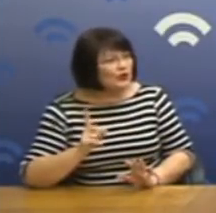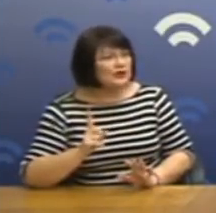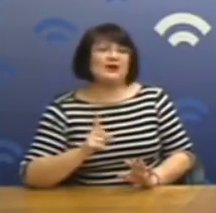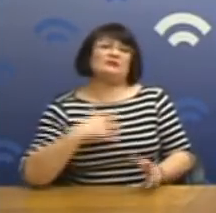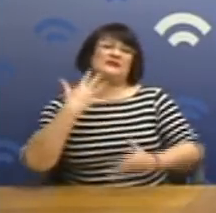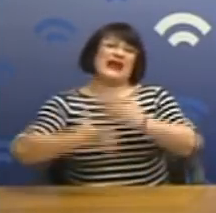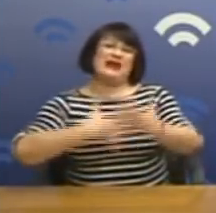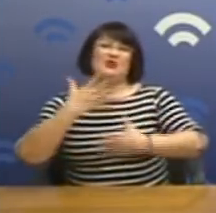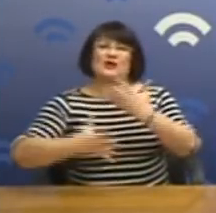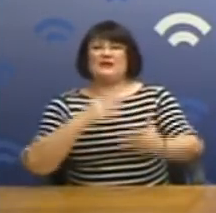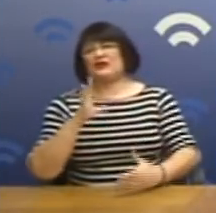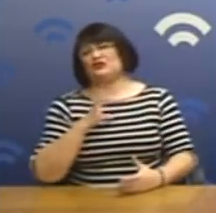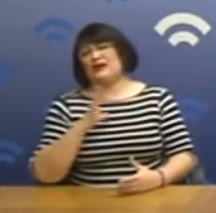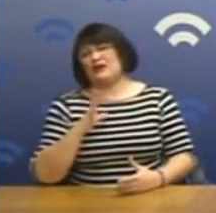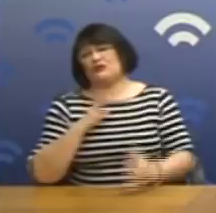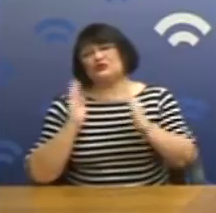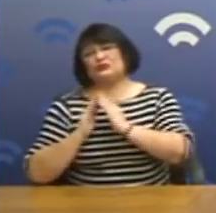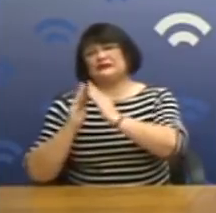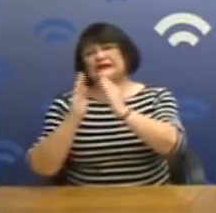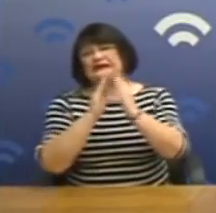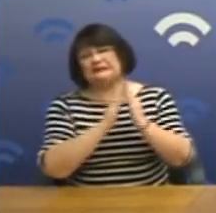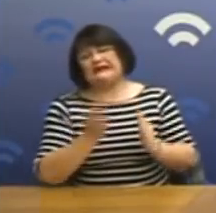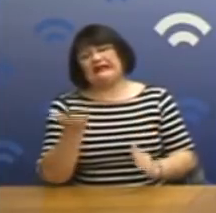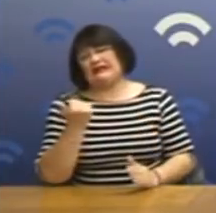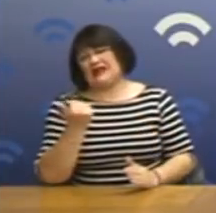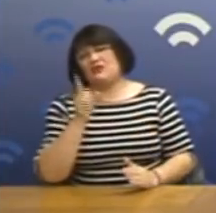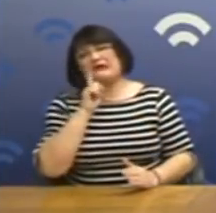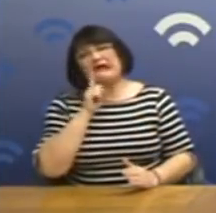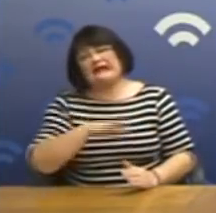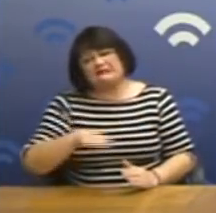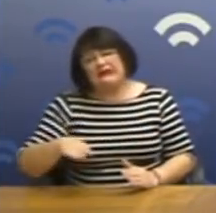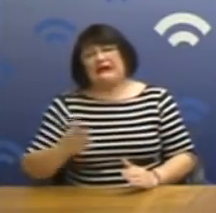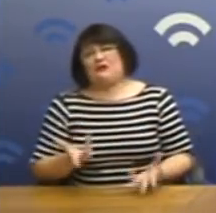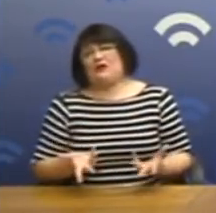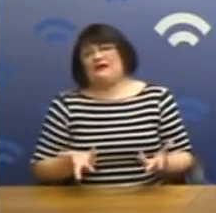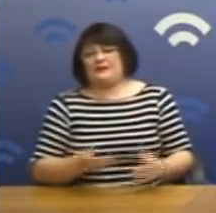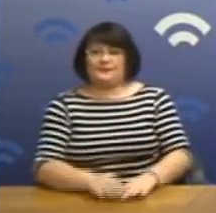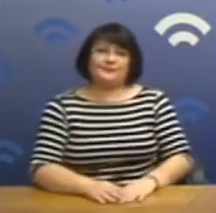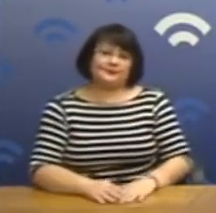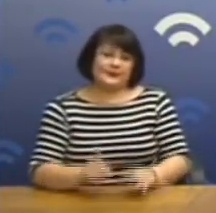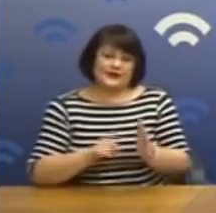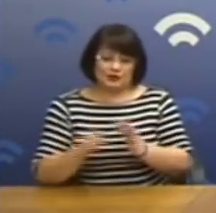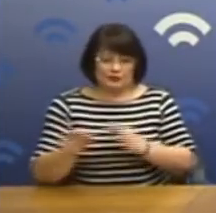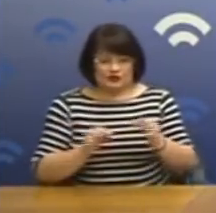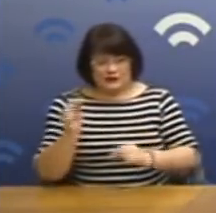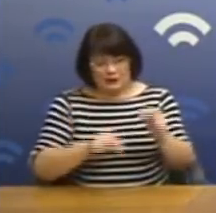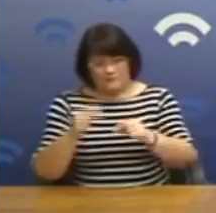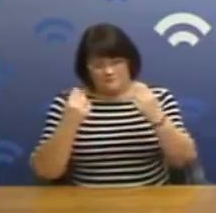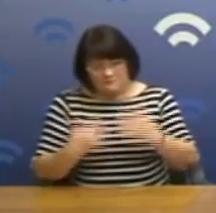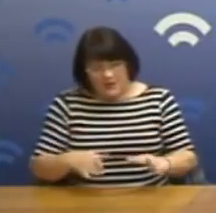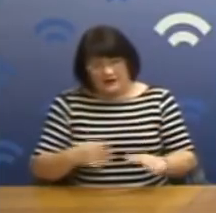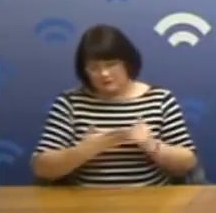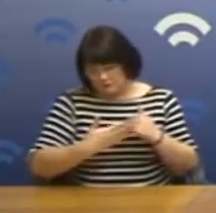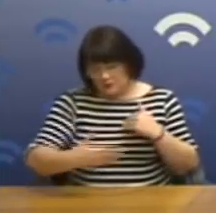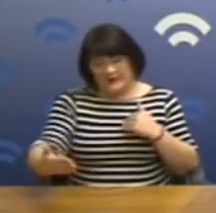ταλαιπωρημένα και ξεριζωμένα από τις πατρίδες τους γυναικόπαιδα. Το νομοσχέδιο ψηφίζεται ακριβώς σε μια περίοδο